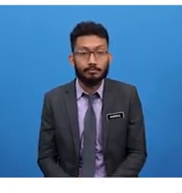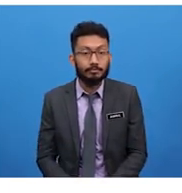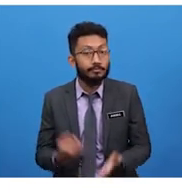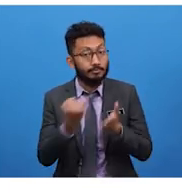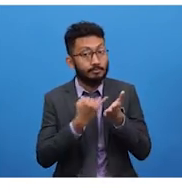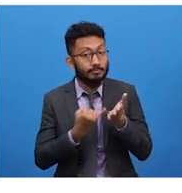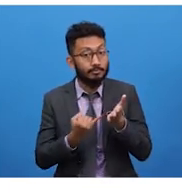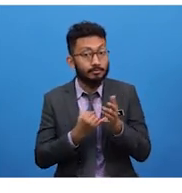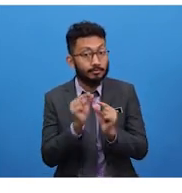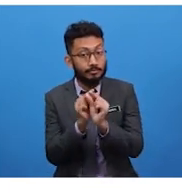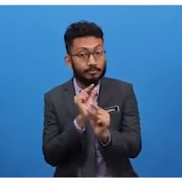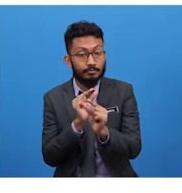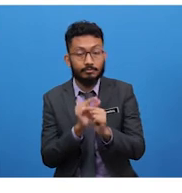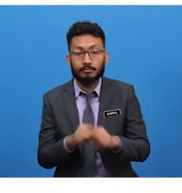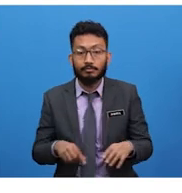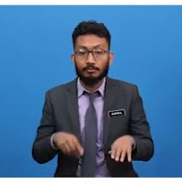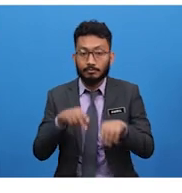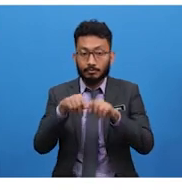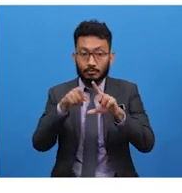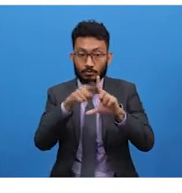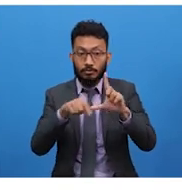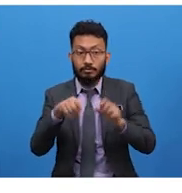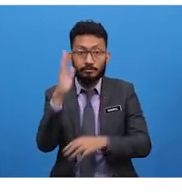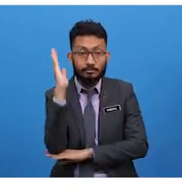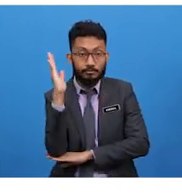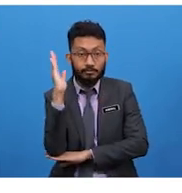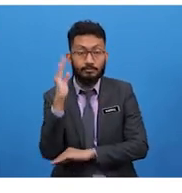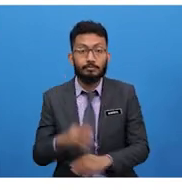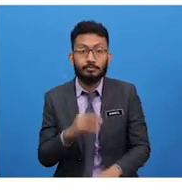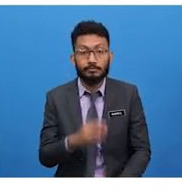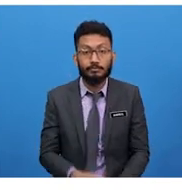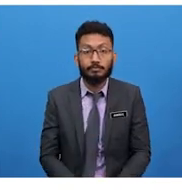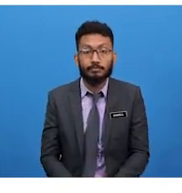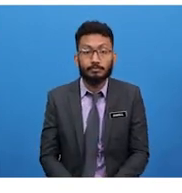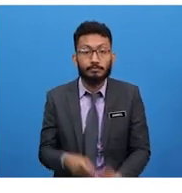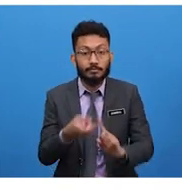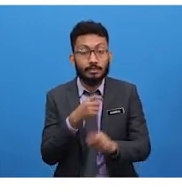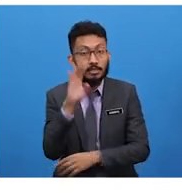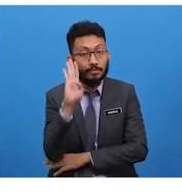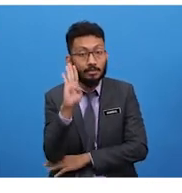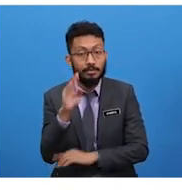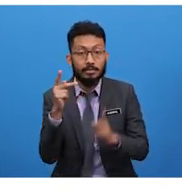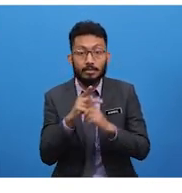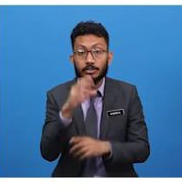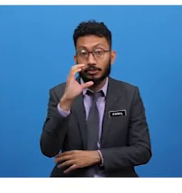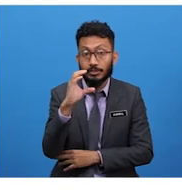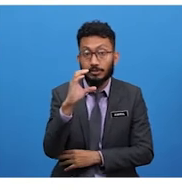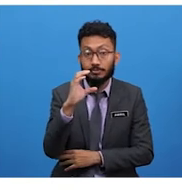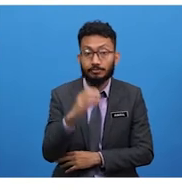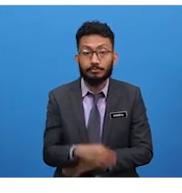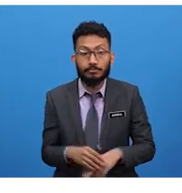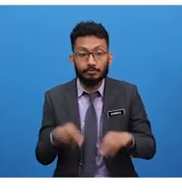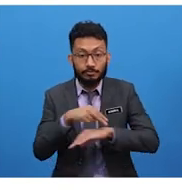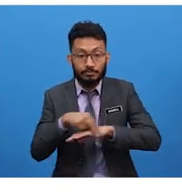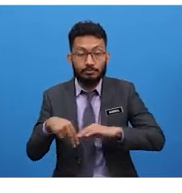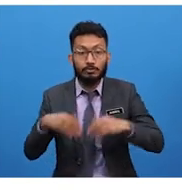Lukis garis bersudut tegak dari titik A ke titik C dan titik B ke titik D menggunakan ukuran